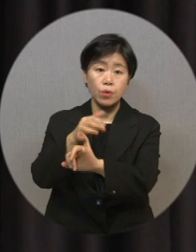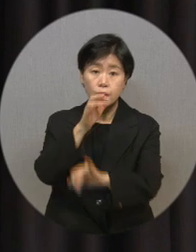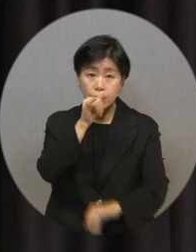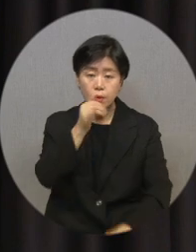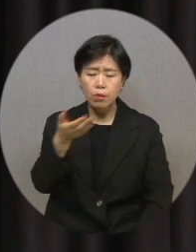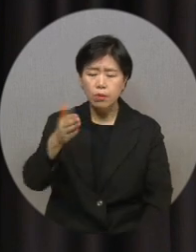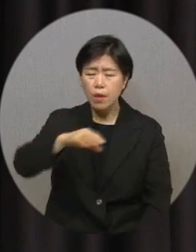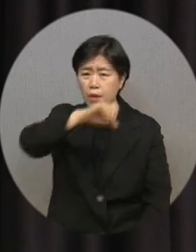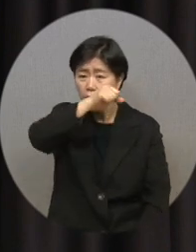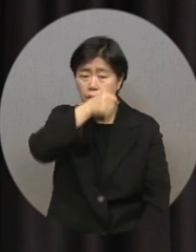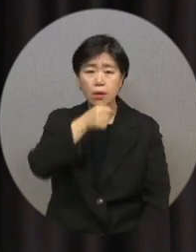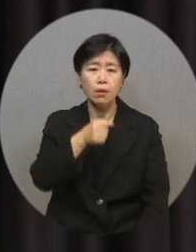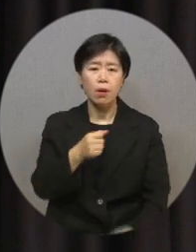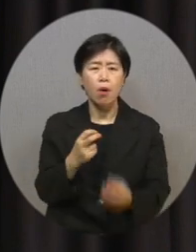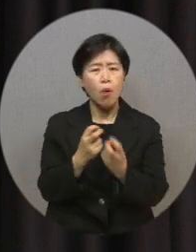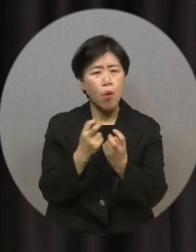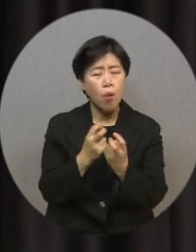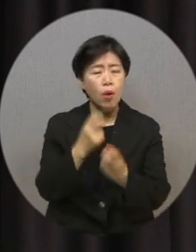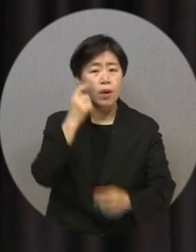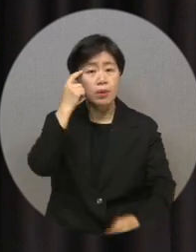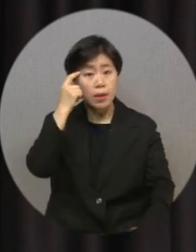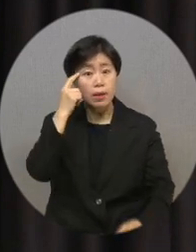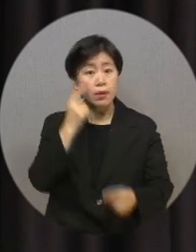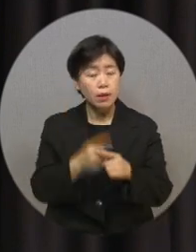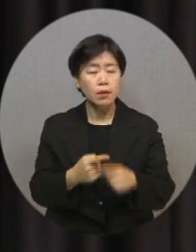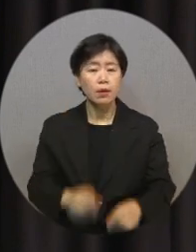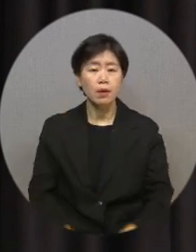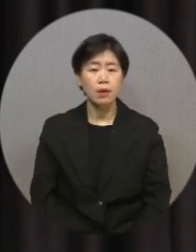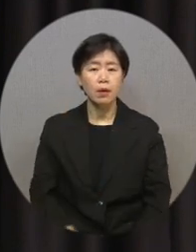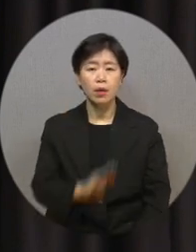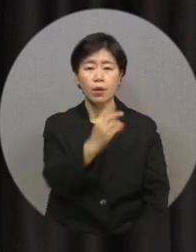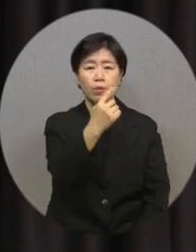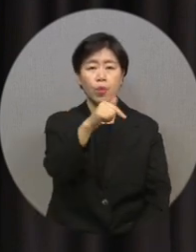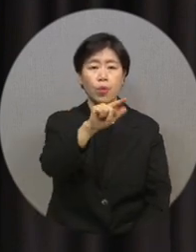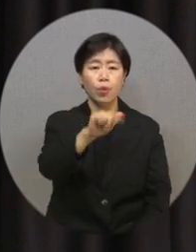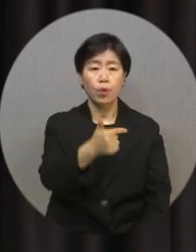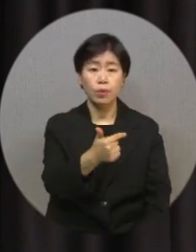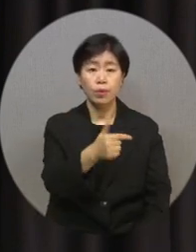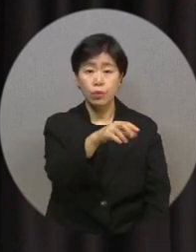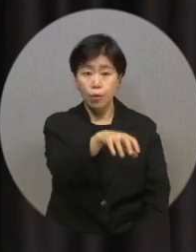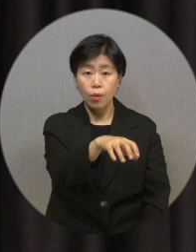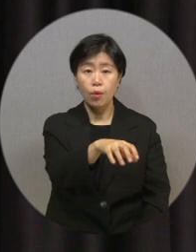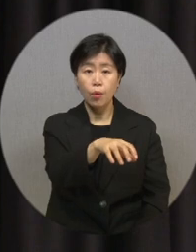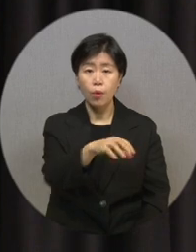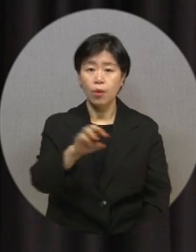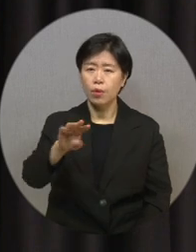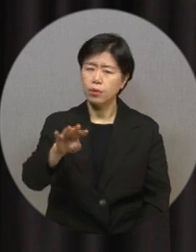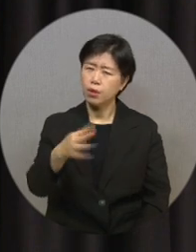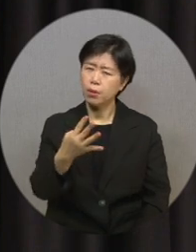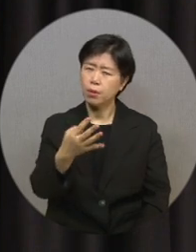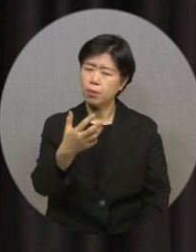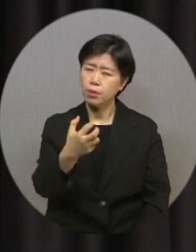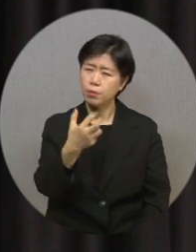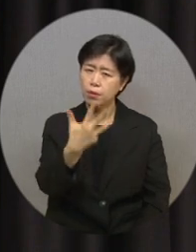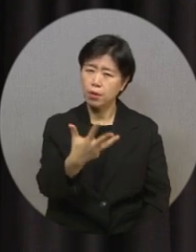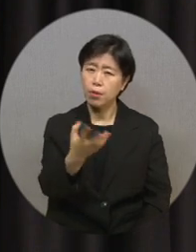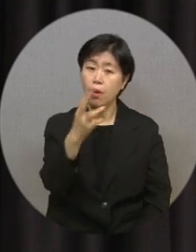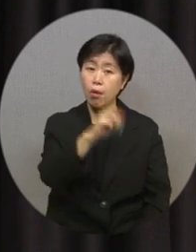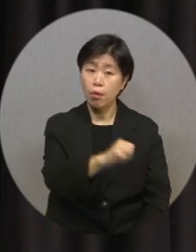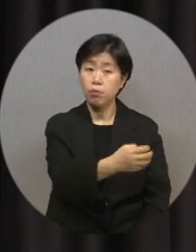그 당시에 그러다가 복권 기금에서 어 저희들한테 그 당시 483억인가를 지원을